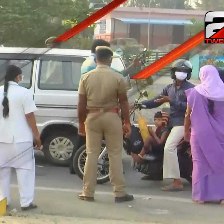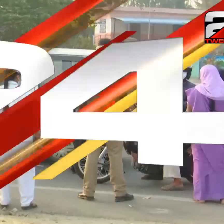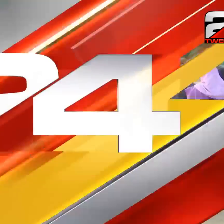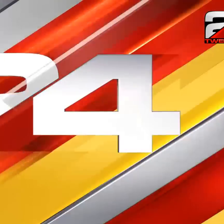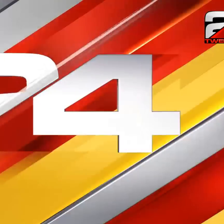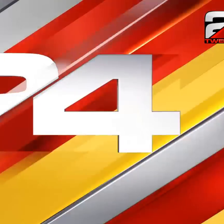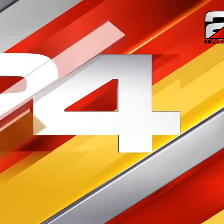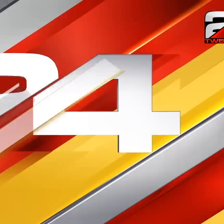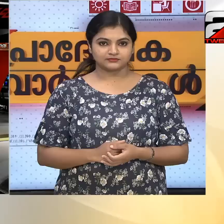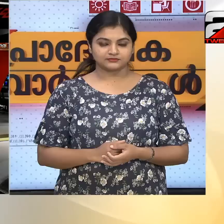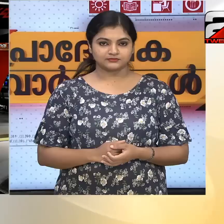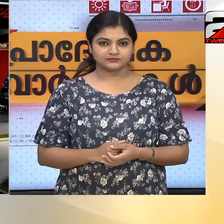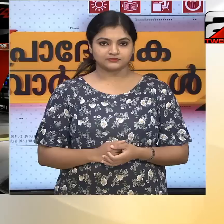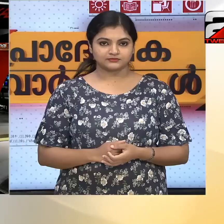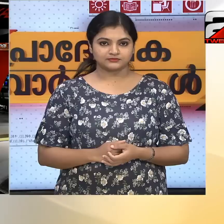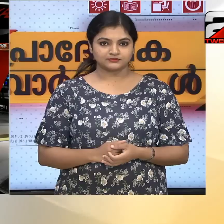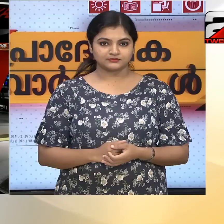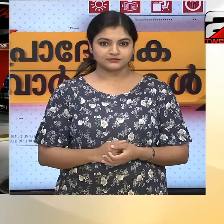കാസർഗോഡ്.